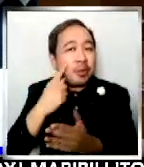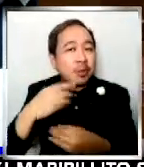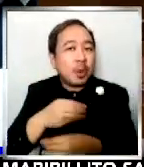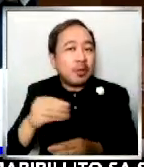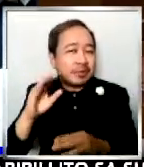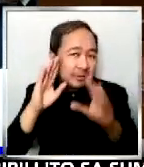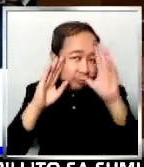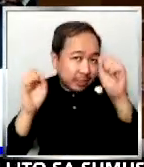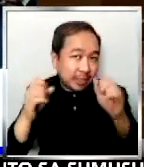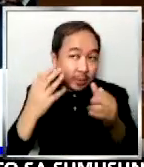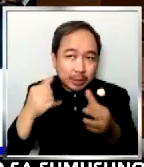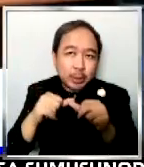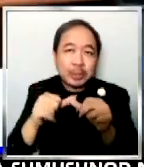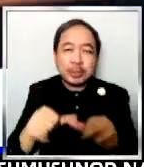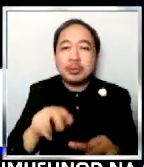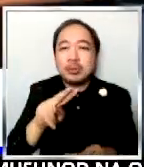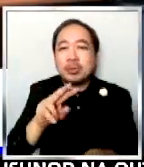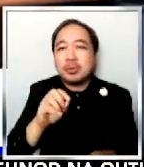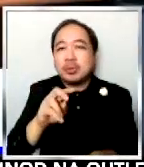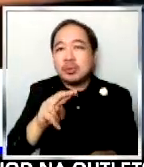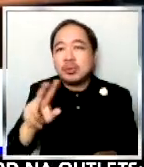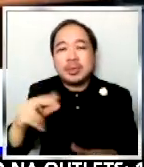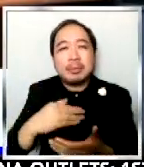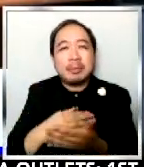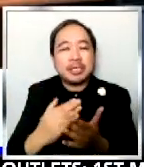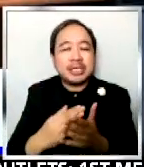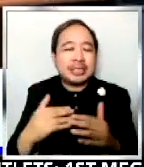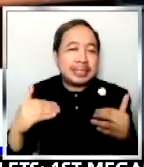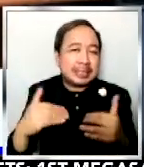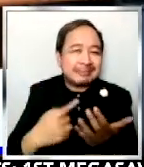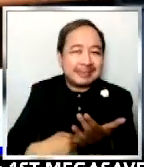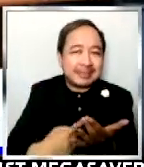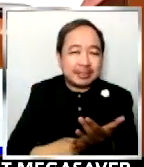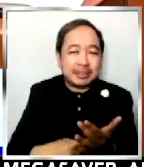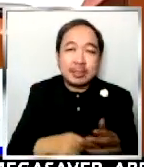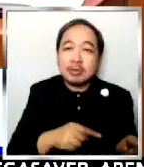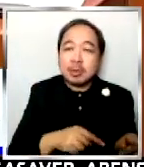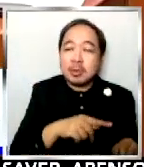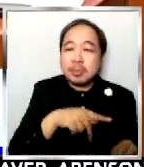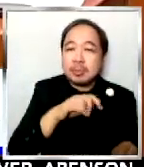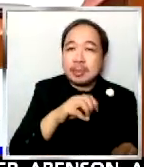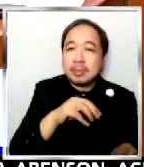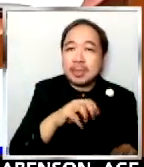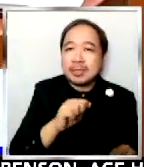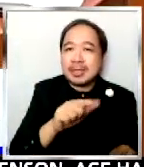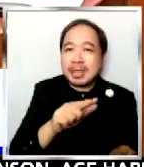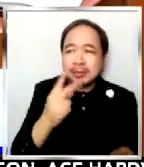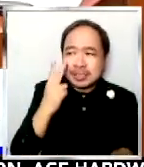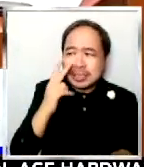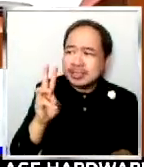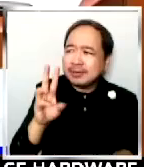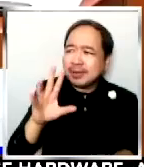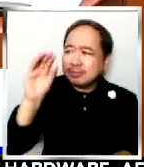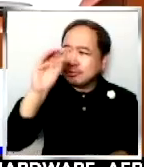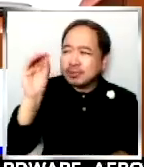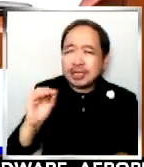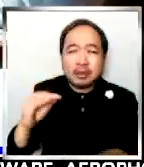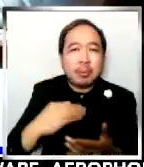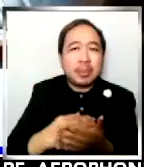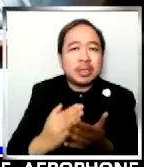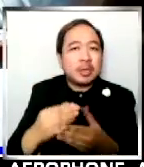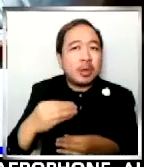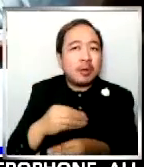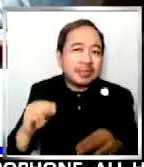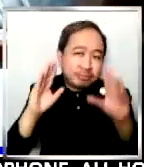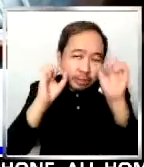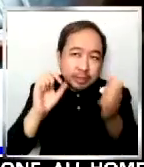ng 2023 budget hearing sa Senado. Puna ni Minority Leader Coco Pimentel, 65% sa budget ng opisina ng Pangulo